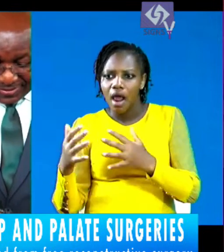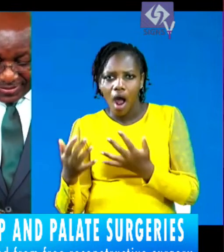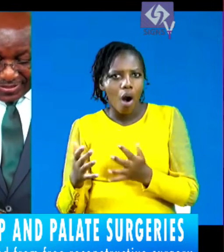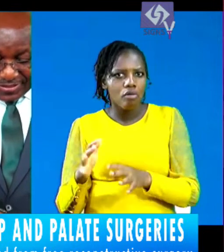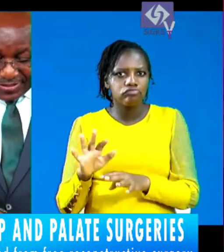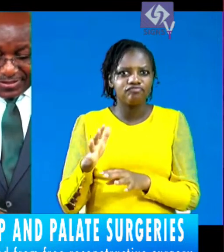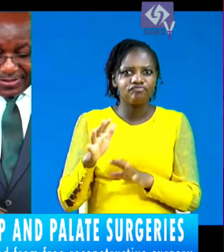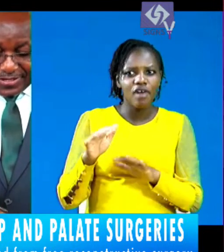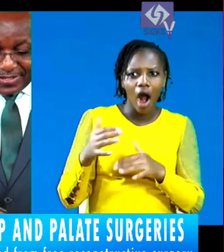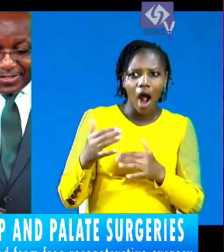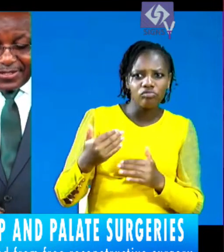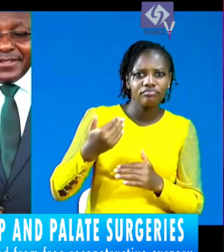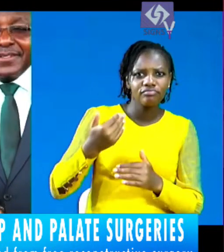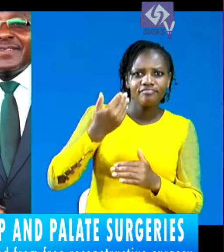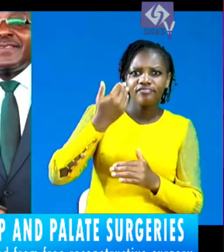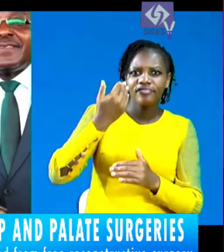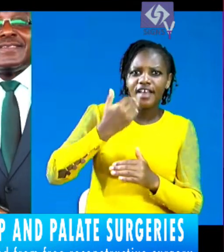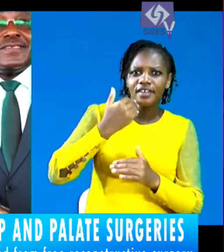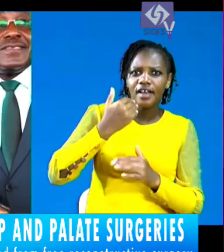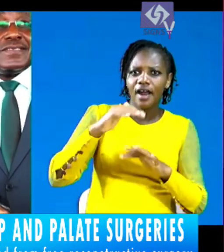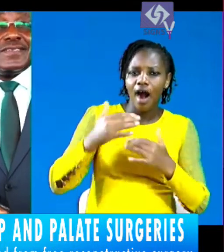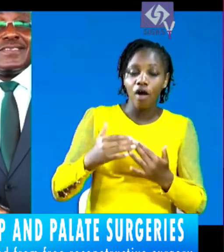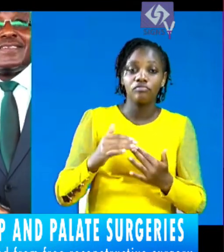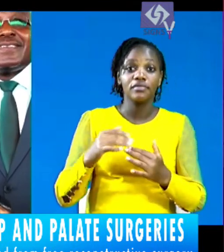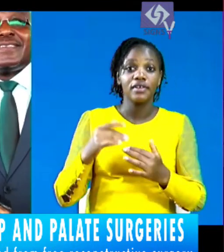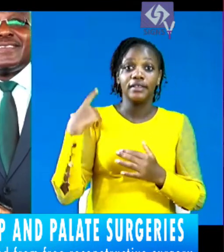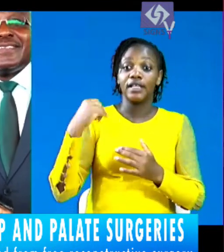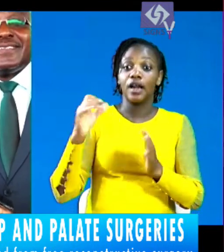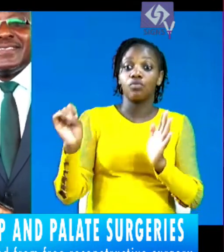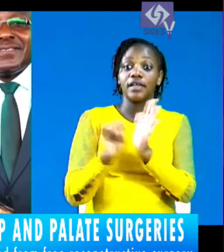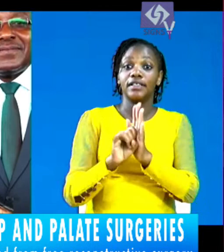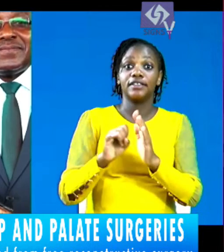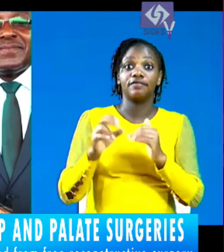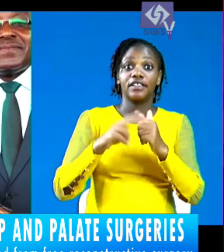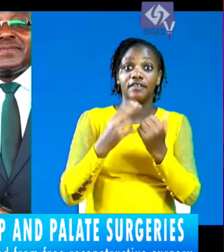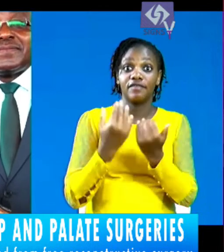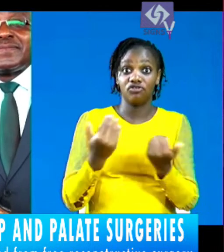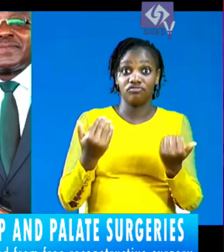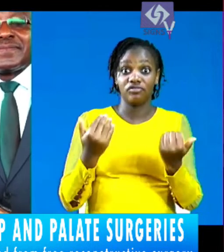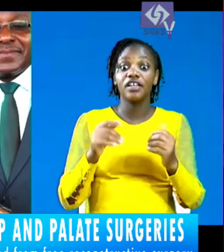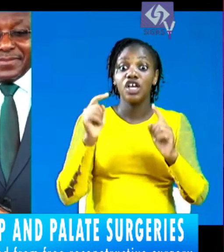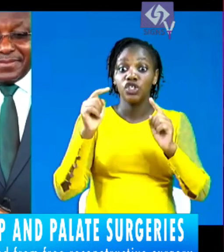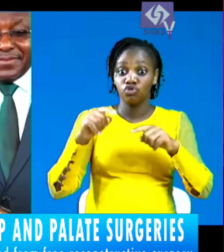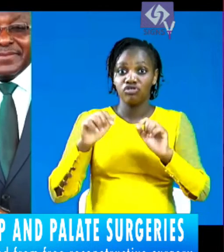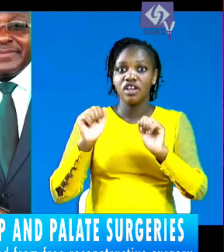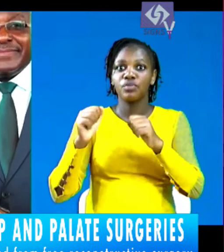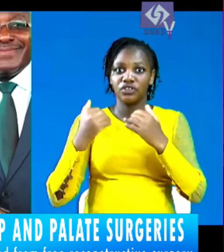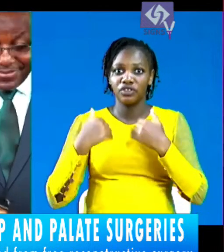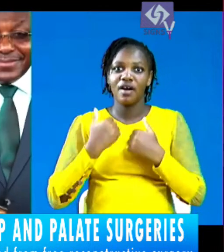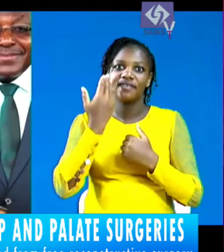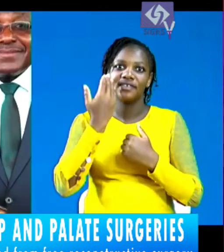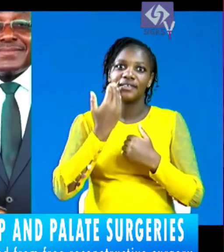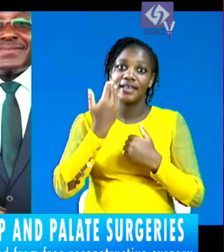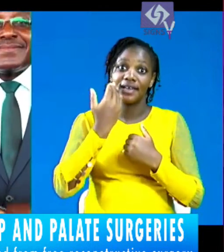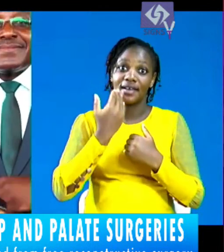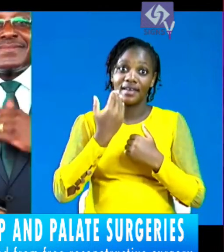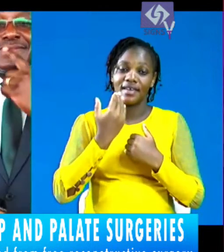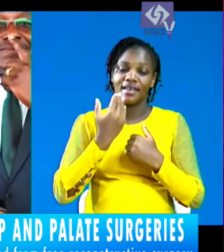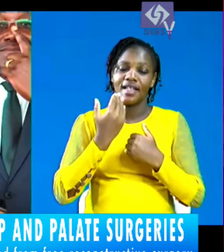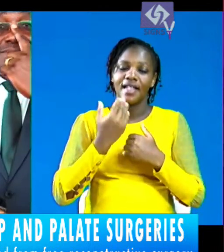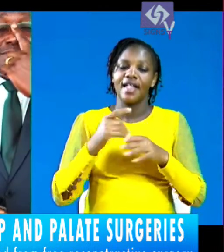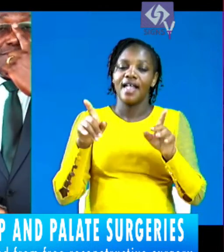ya upasuaji. Jana tukaweza kuwapata watoto 7 ambao leo hii wanaenda katika upasuaji. Tuna